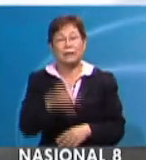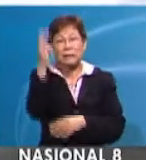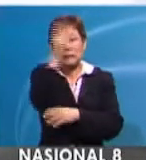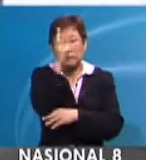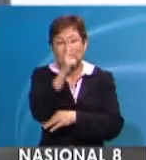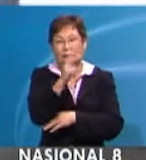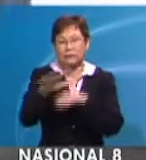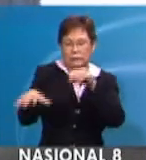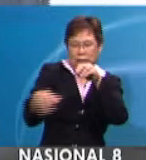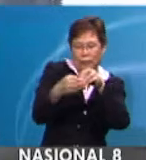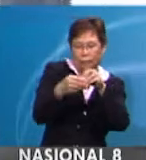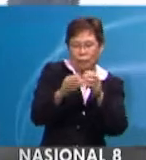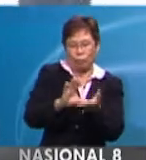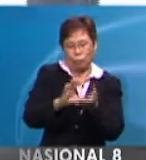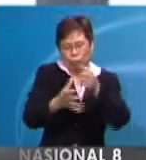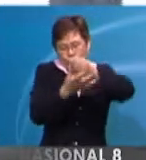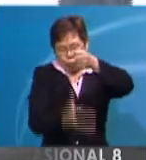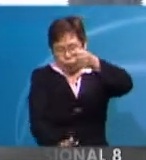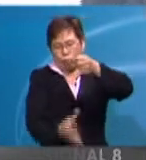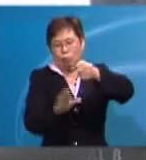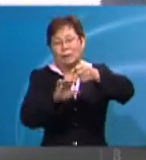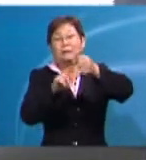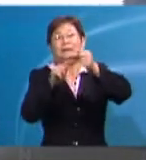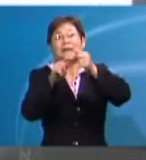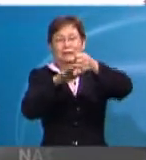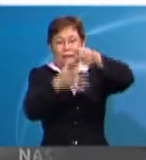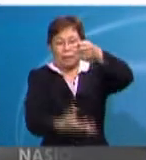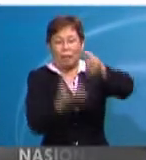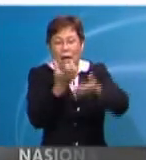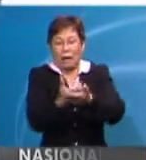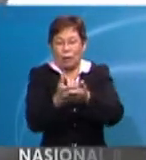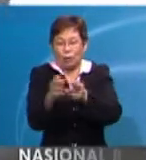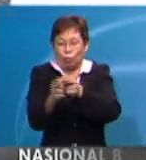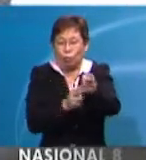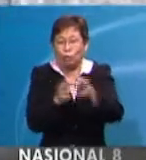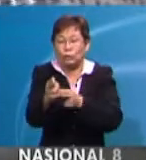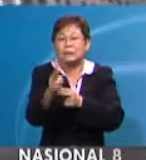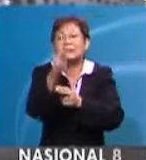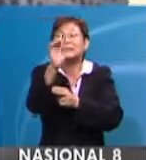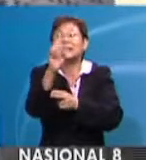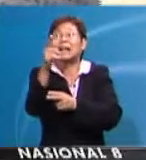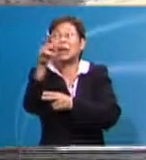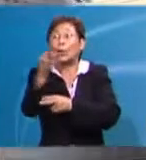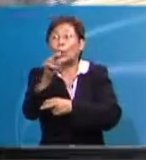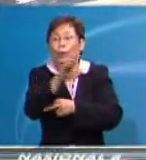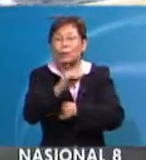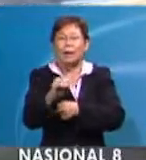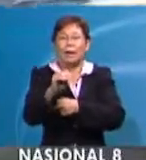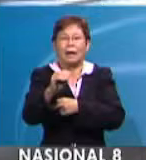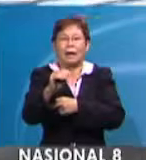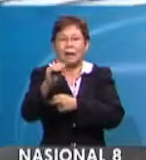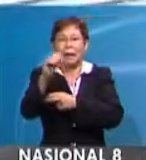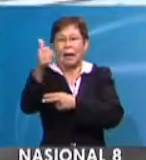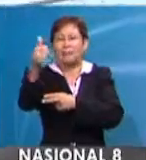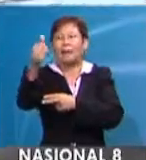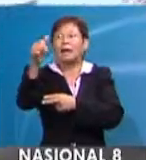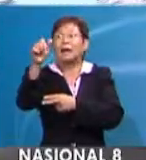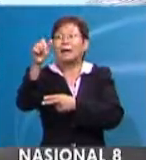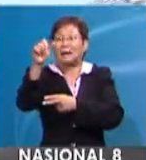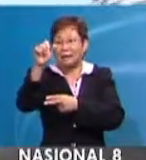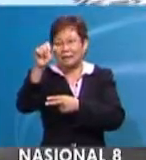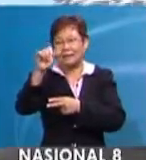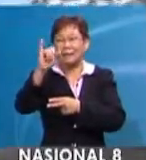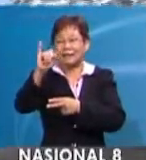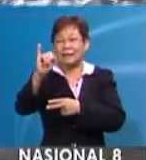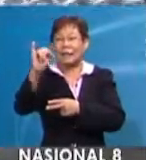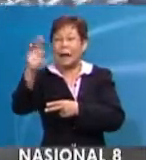Kerajaan juga menambah peruntukan kepada Tabung Ekonomi Kumpulan Usaha Niaga Tekun dan Amanah Ikhtiar Malaysia dan beberapa